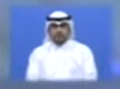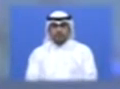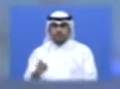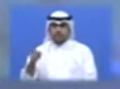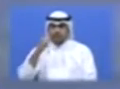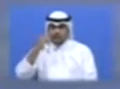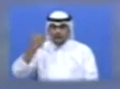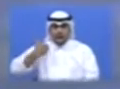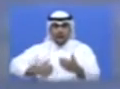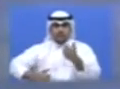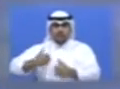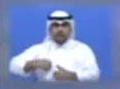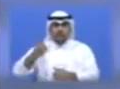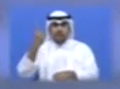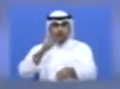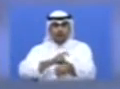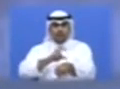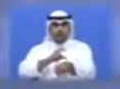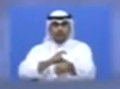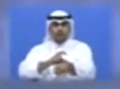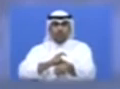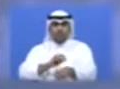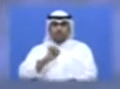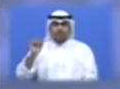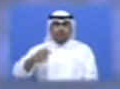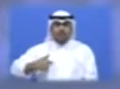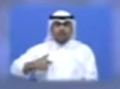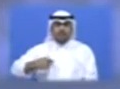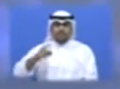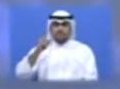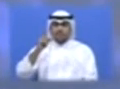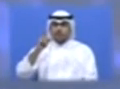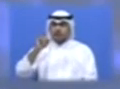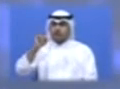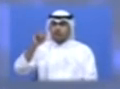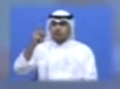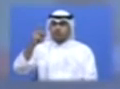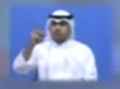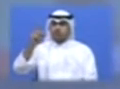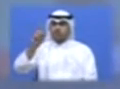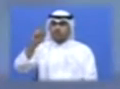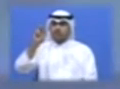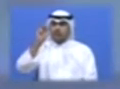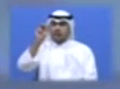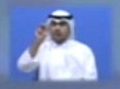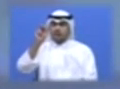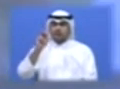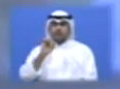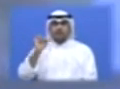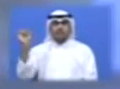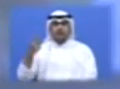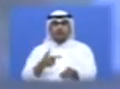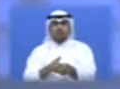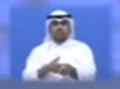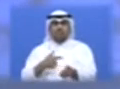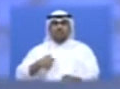أجرى استشاري جراحة الرأس والرقبة في مستشفى زين للأنف والأذن والحنجرة الدكتور مطلق خالد